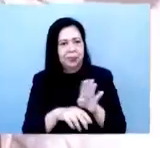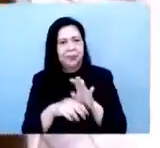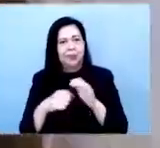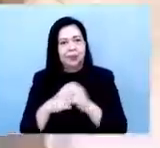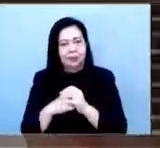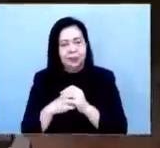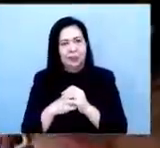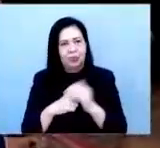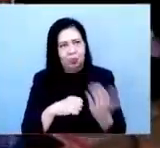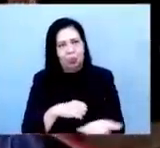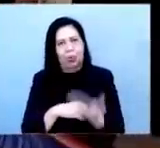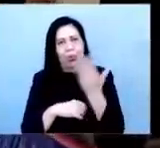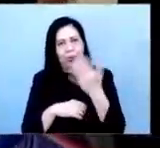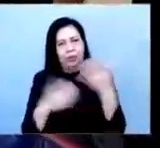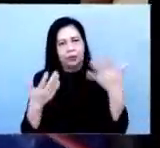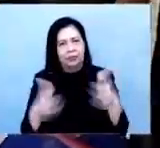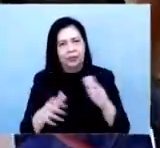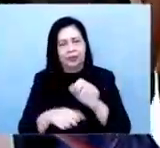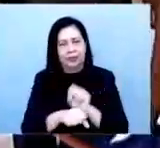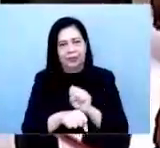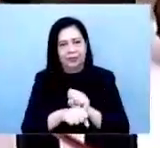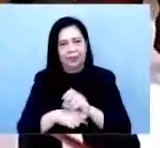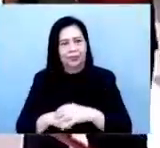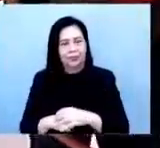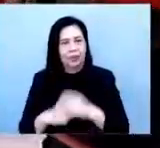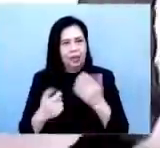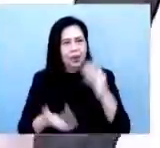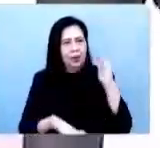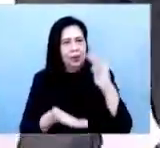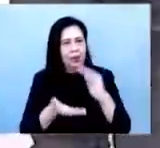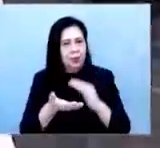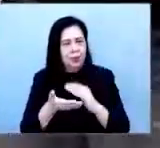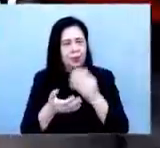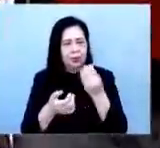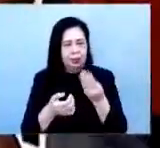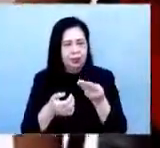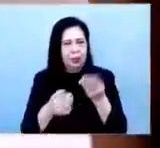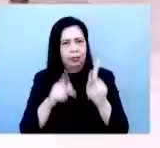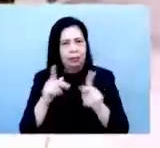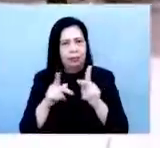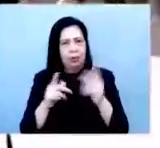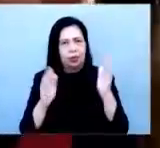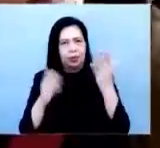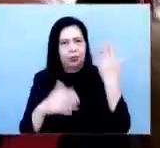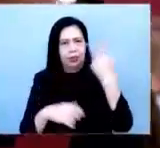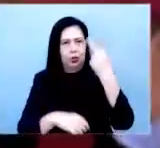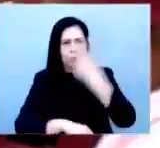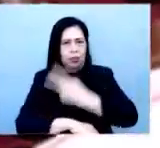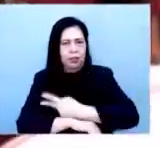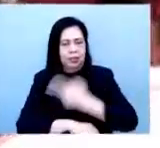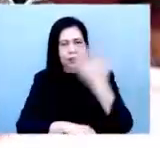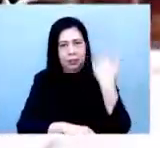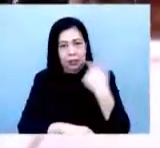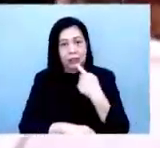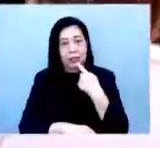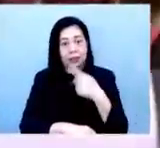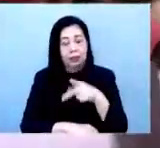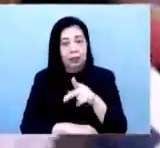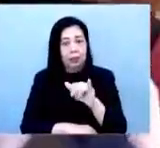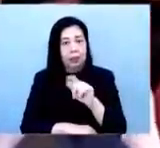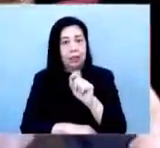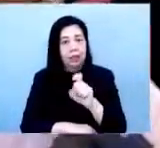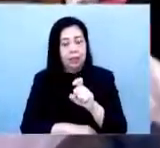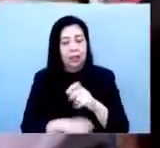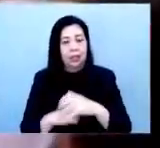umaga na kami. Sa ngayon, bahagyan ang mas maluwag sa terminal kumpara nitong nakaraang dalawang araw. Ayon sa PITX